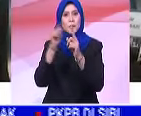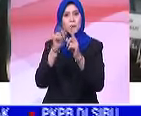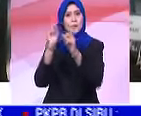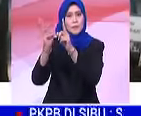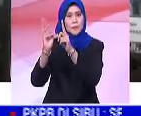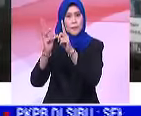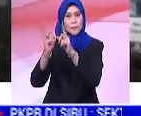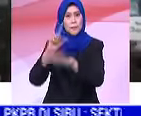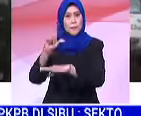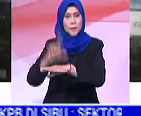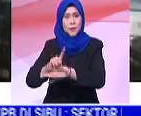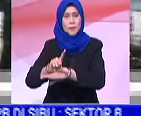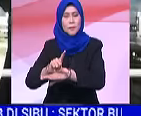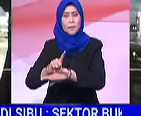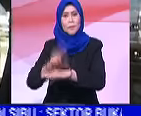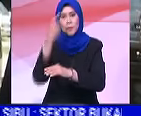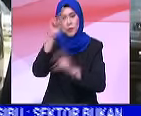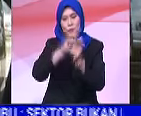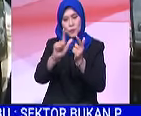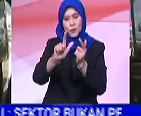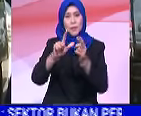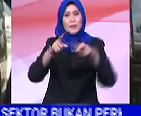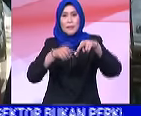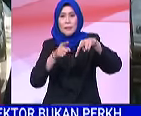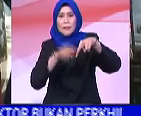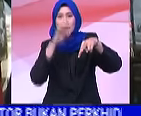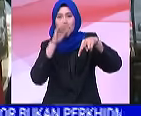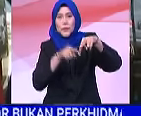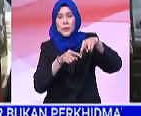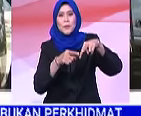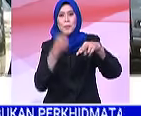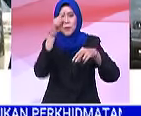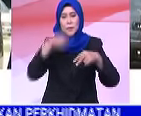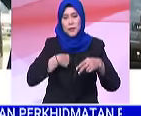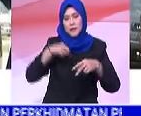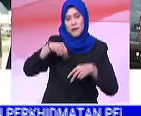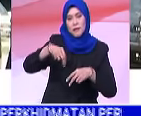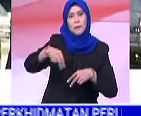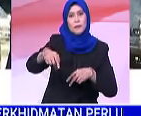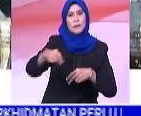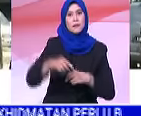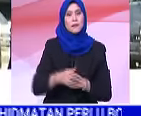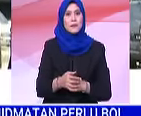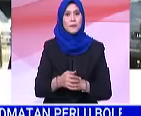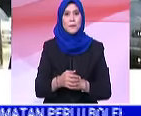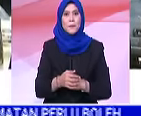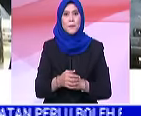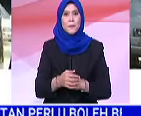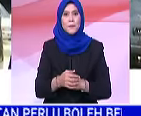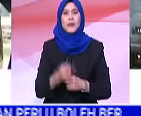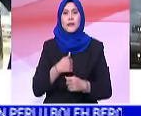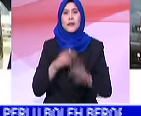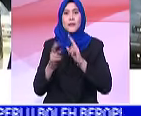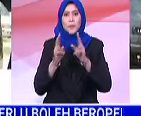Kebajikan Labuan untuk luluskan kaki palsu saya untuk kemudahan saya mengarah. Dan saya cakap